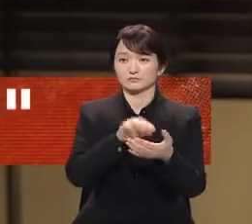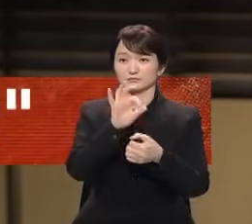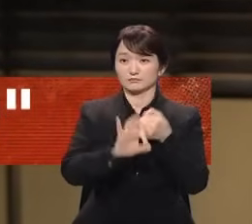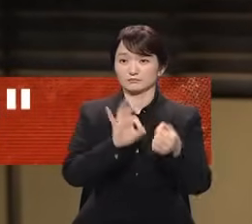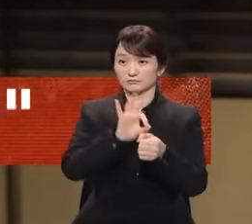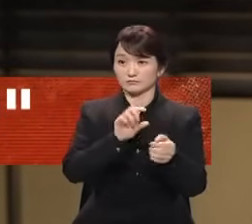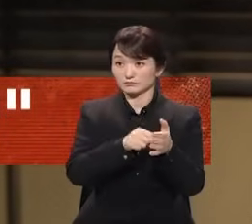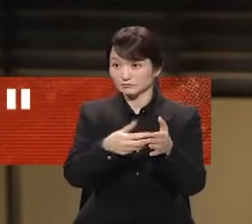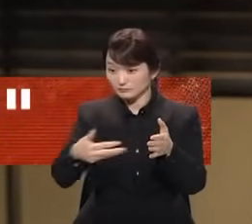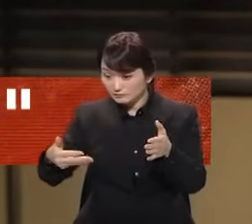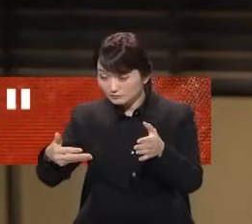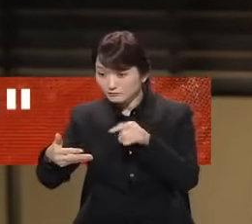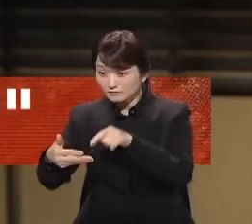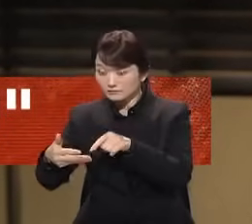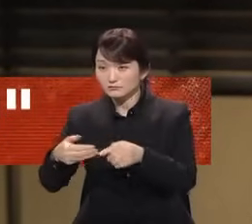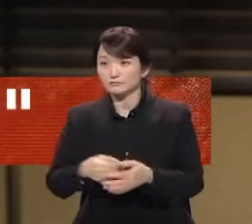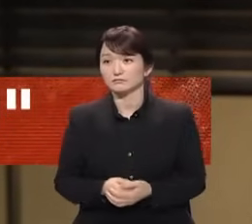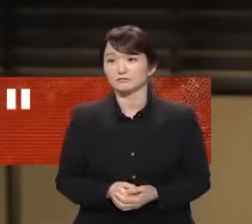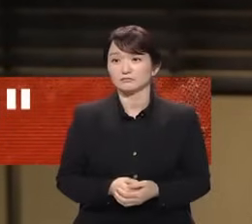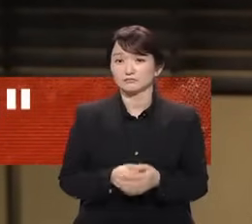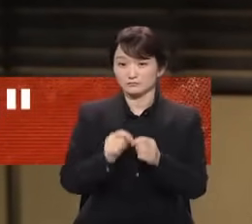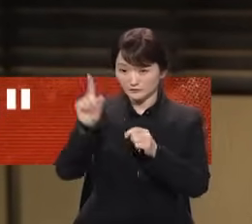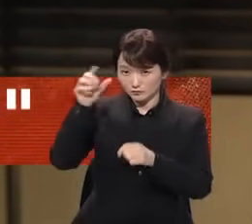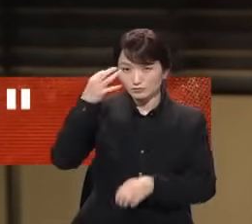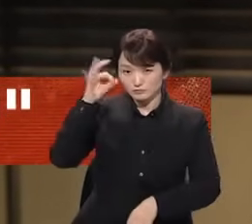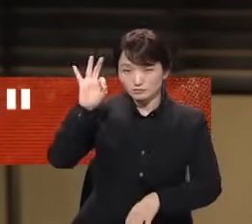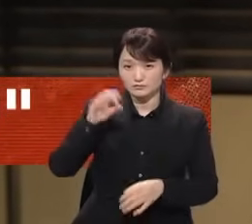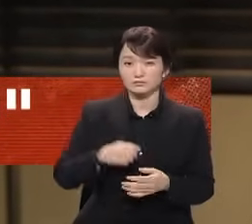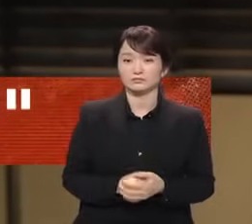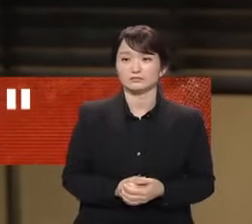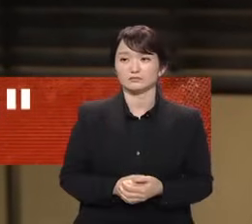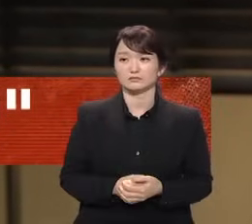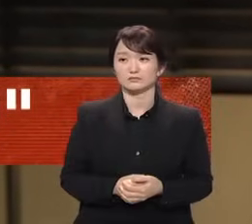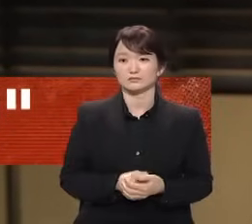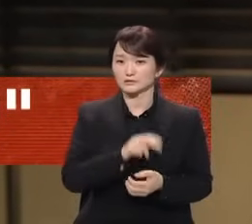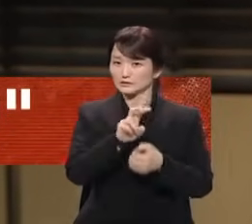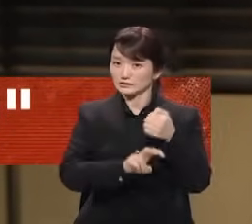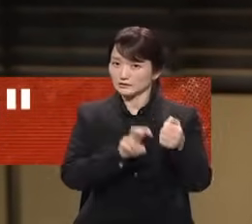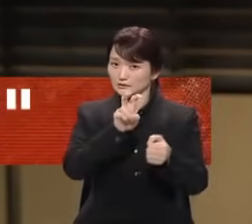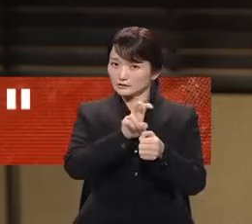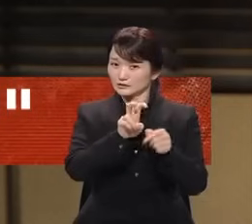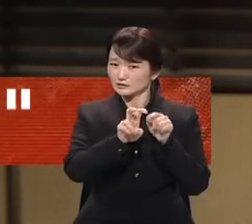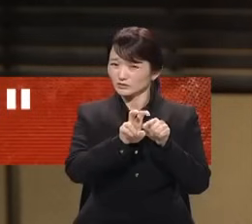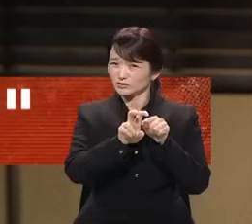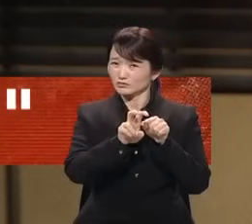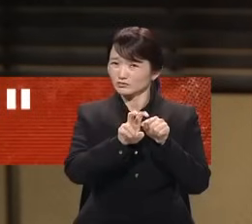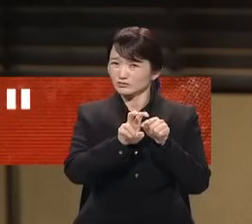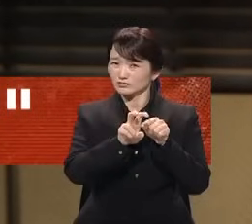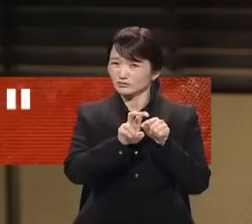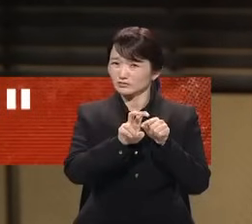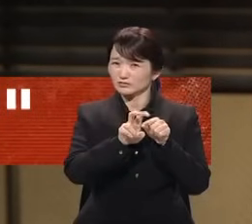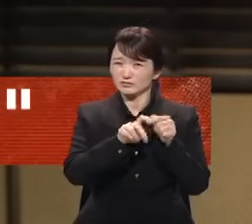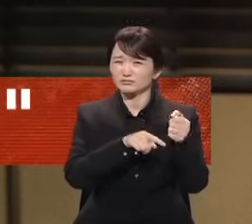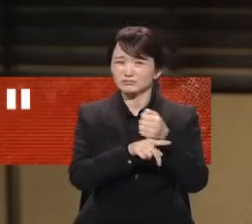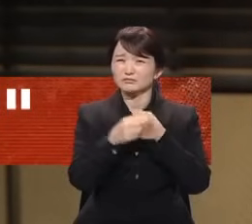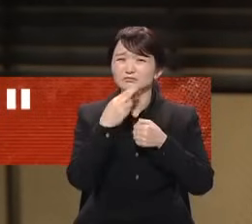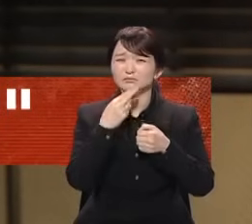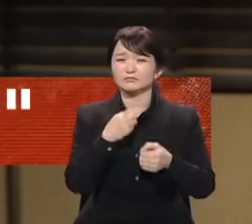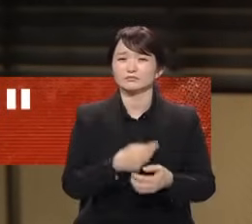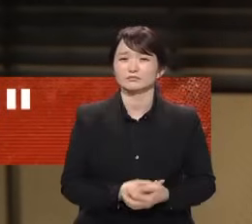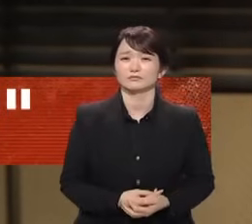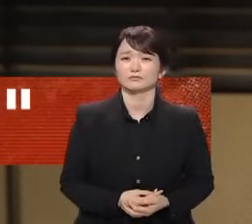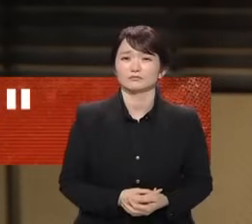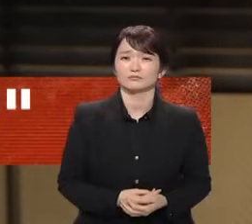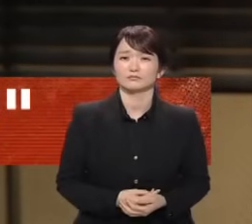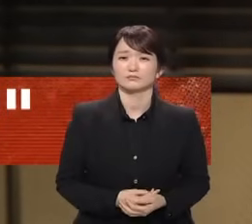지나면 저 실무적으로는 뭐 많이 대부분 인정되는 것 같고요. 그 시간은 20년 같은 거는 그냥 그런 말들은 다 그냥 속설 같은 거고요. 의미는